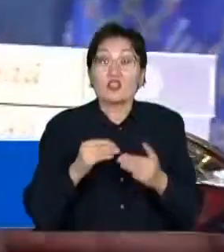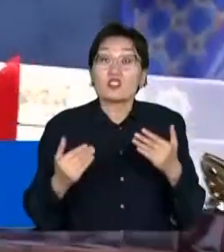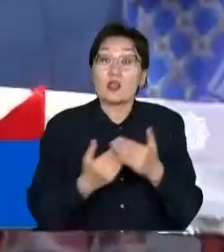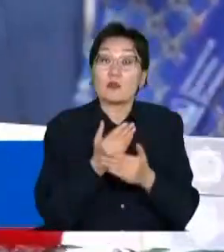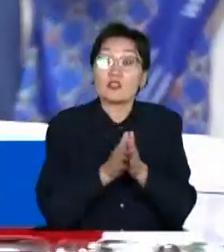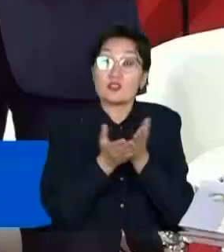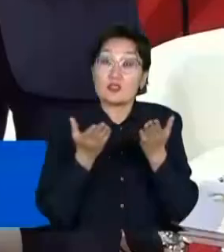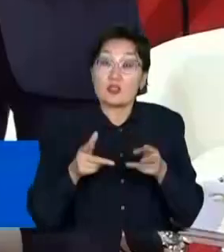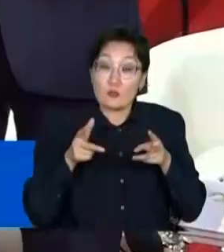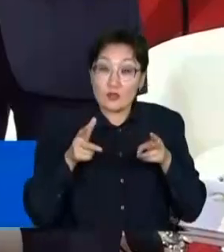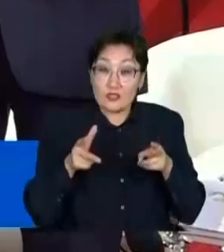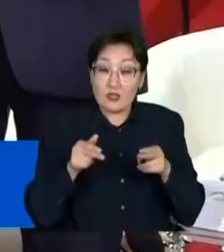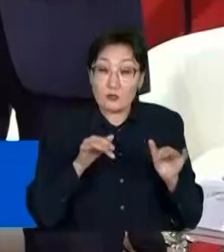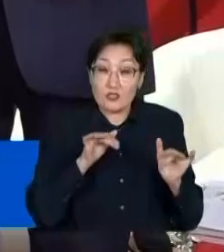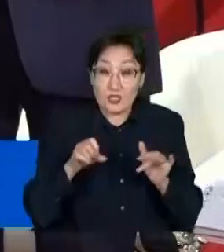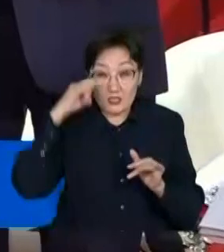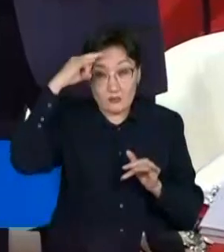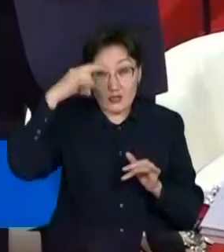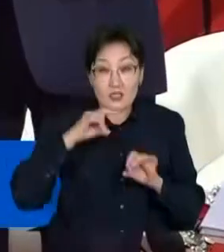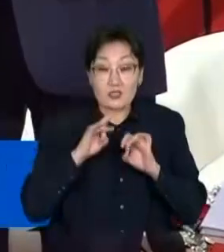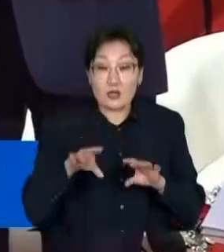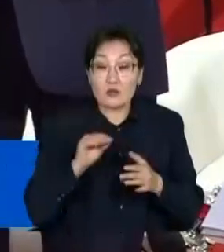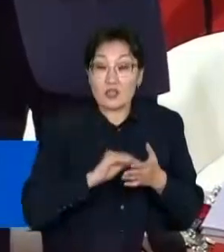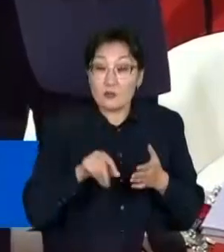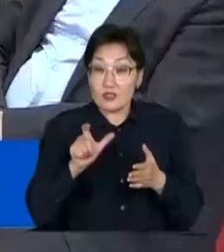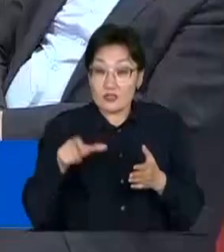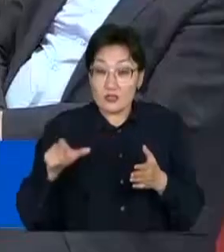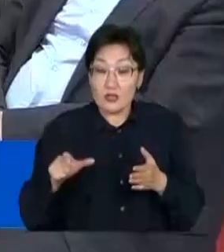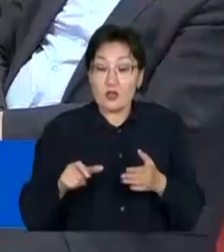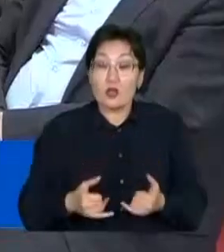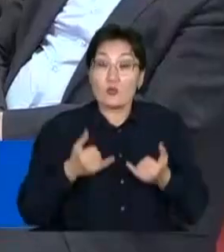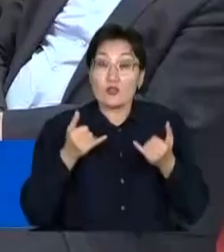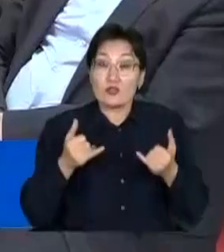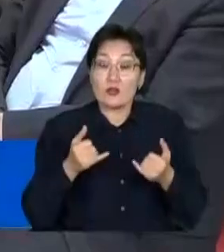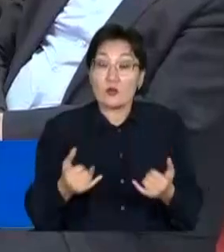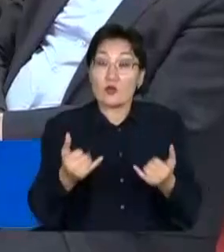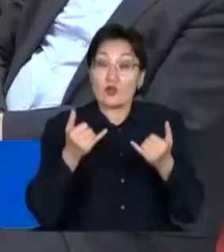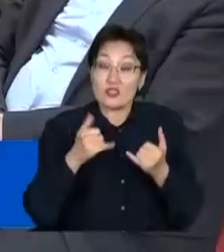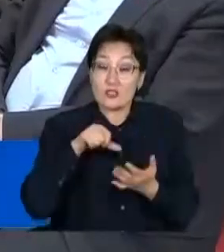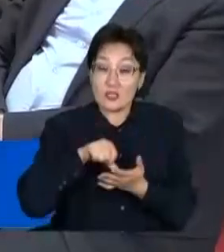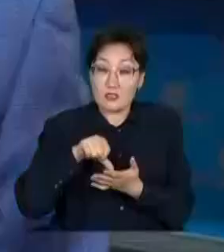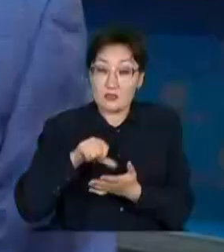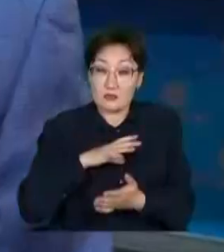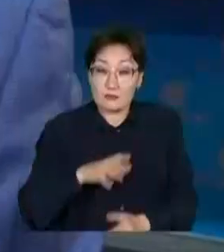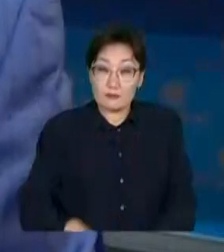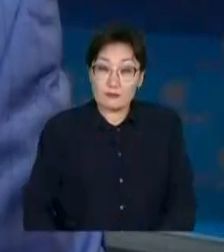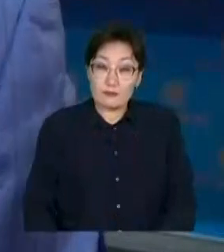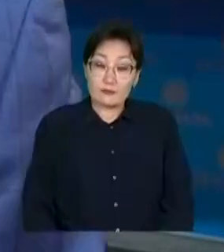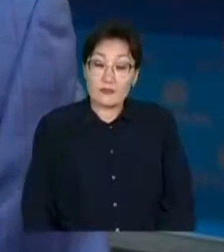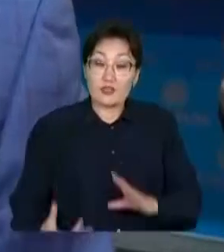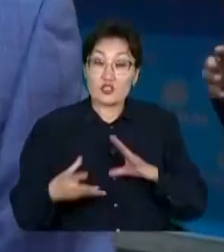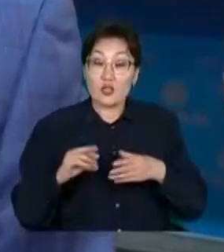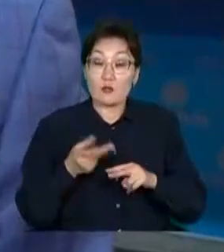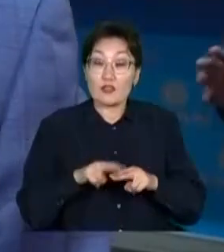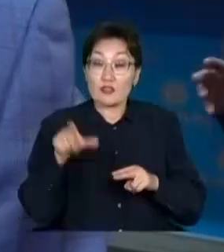жаңа басылымның тұсаукесер рәсіміне қазақтың танымал ақын жазушылары мен құрметті меймандар қатысты. Жалпы ол